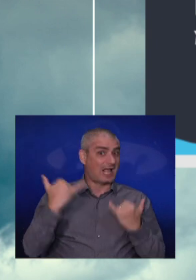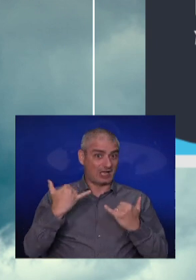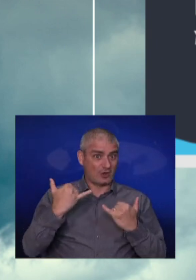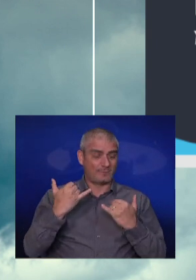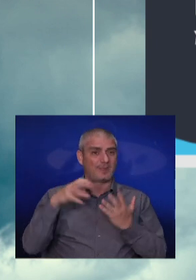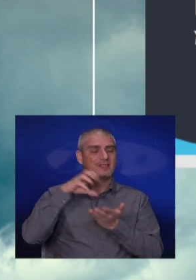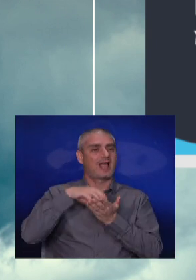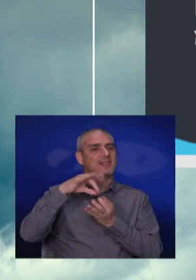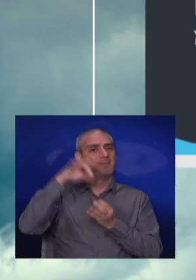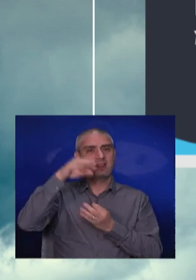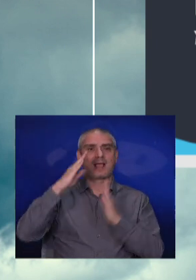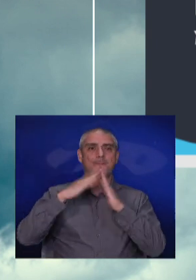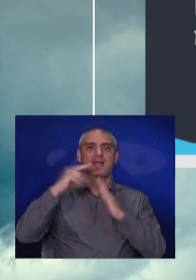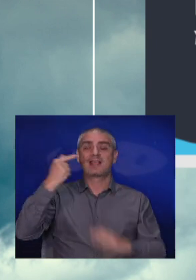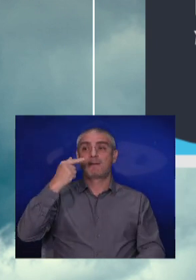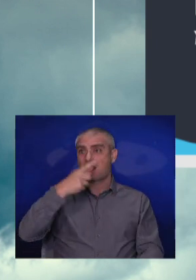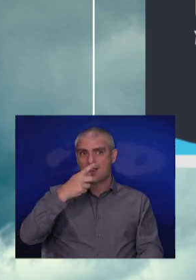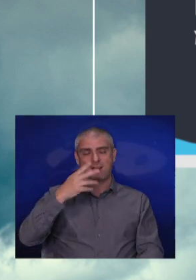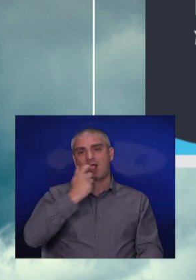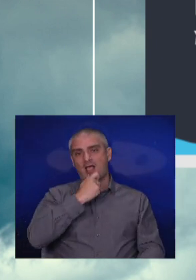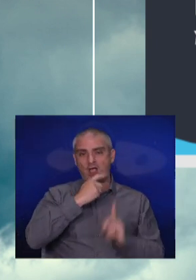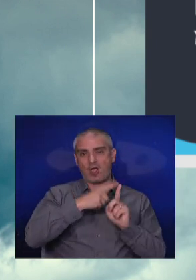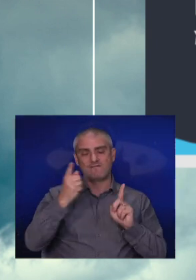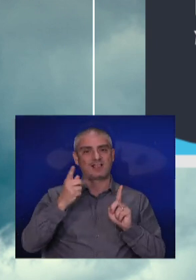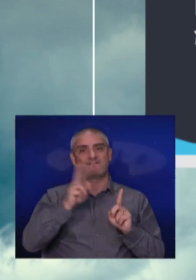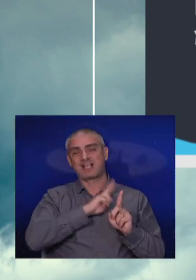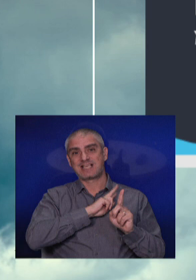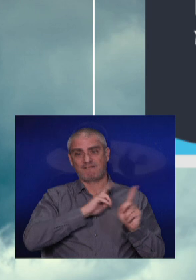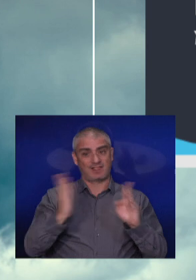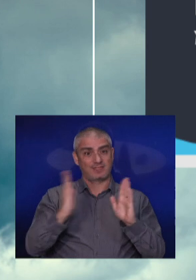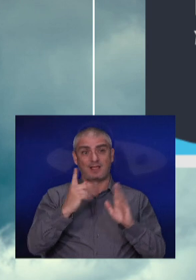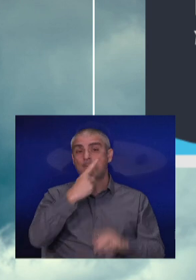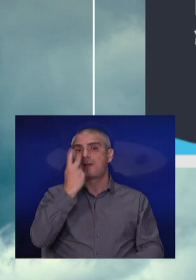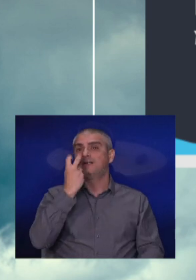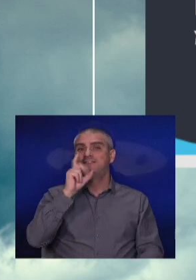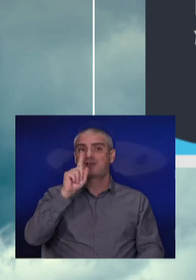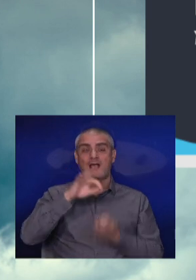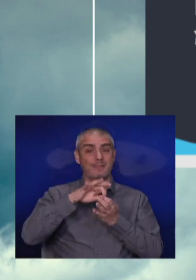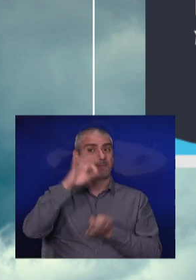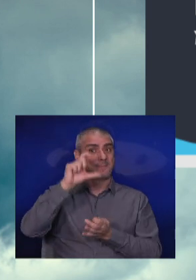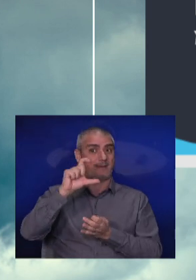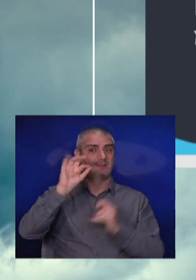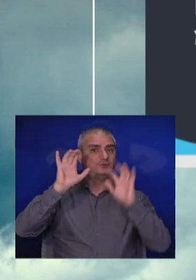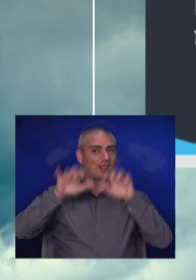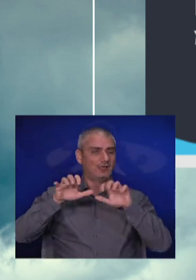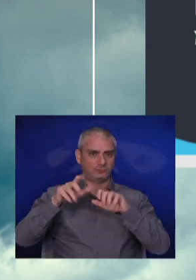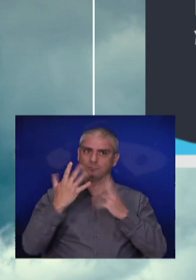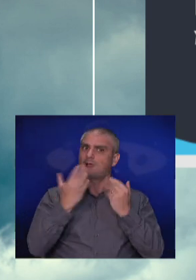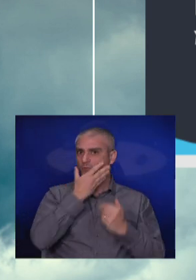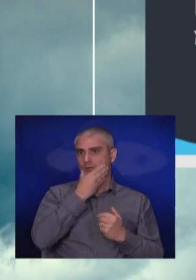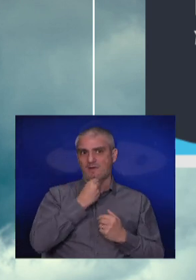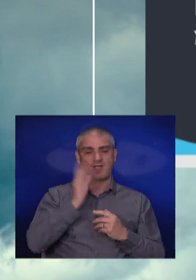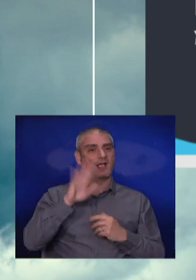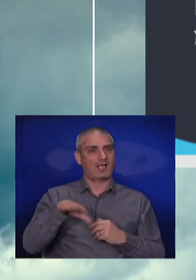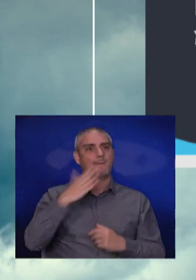תחנת המדידה בבית גמליאל, שבין רחובות ליבנה. מדדו שם 121 מילימטרים של גשם. כמות נאה של משקעים נמדדה